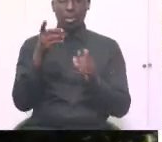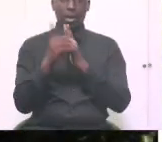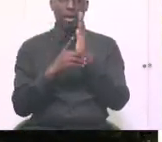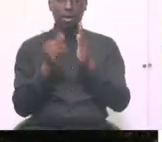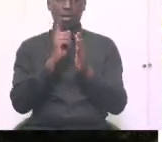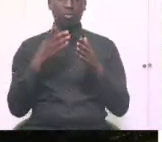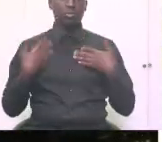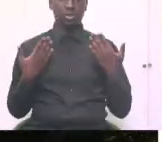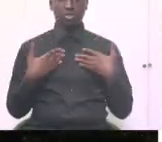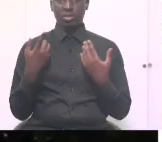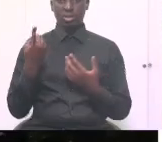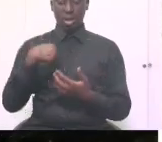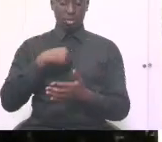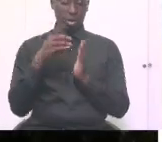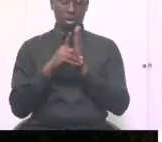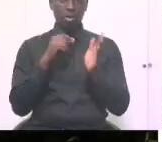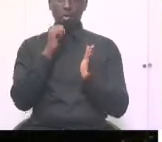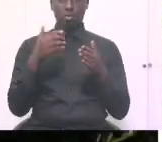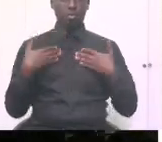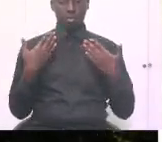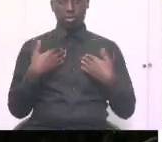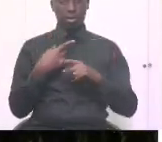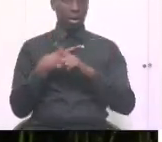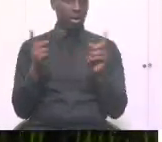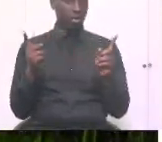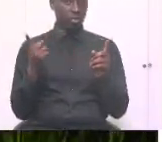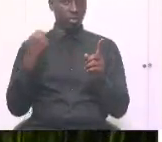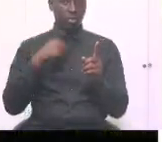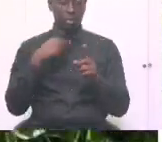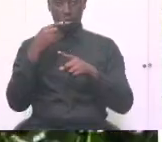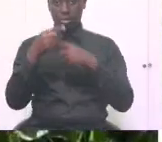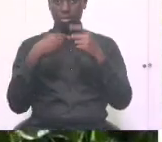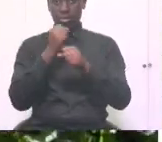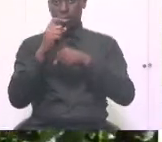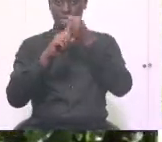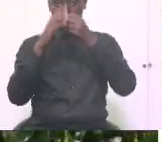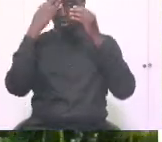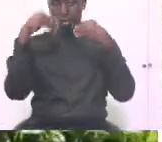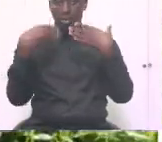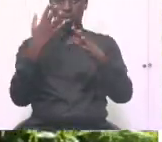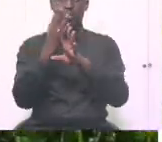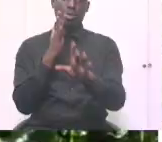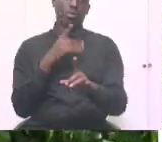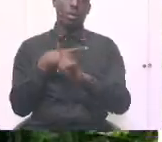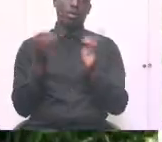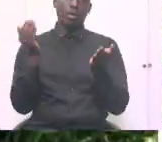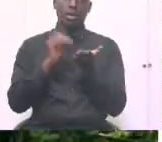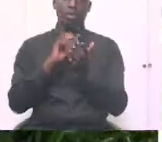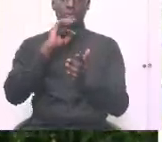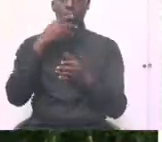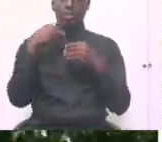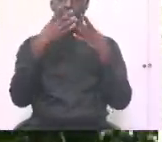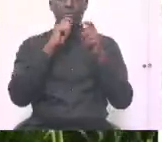birababangamiye? Natwe nk'akarere turabangama, ariko ubwirinzi buracyakomeza kugira ngo bihabwe umurongo. Gusa nanone mu gisubizo